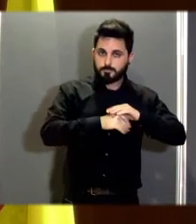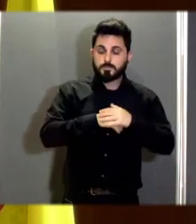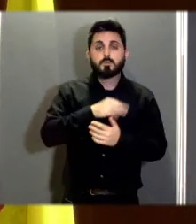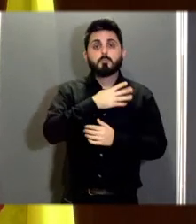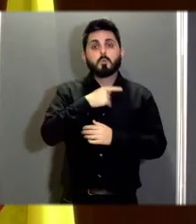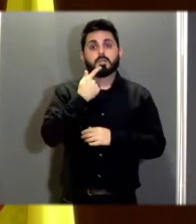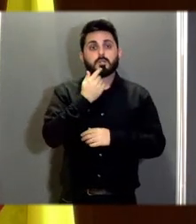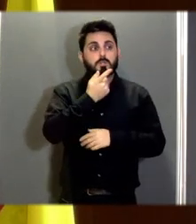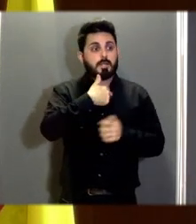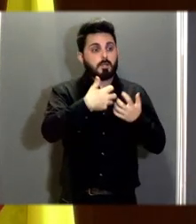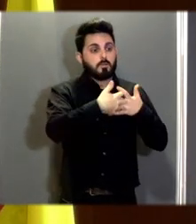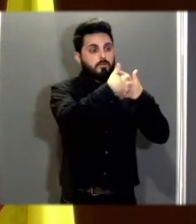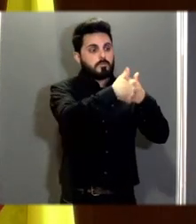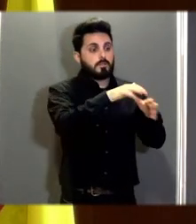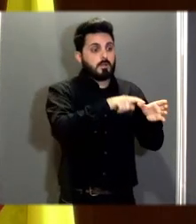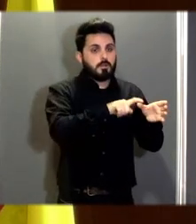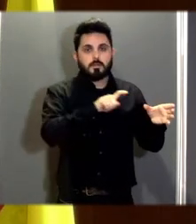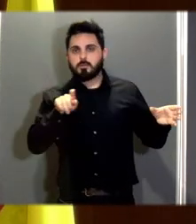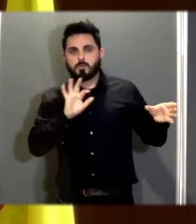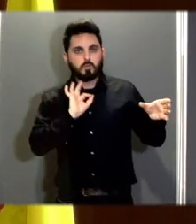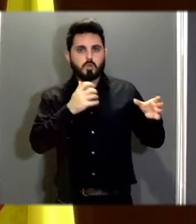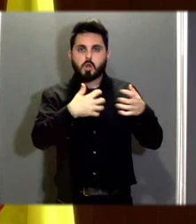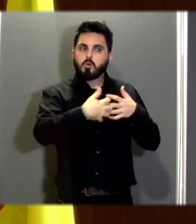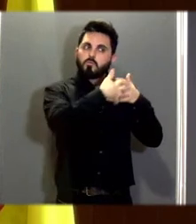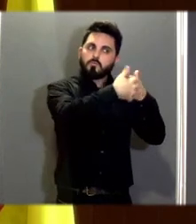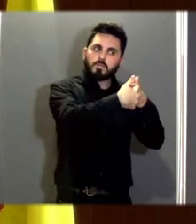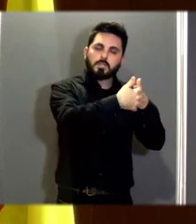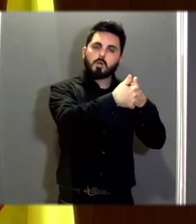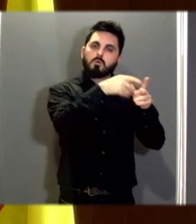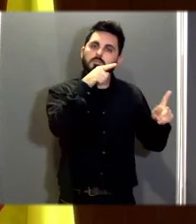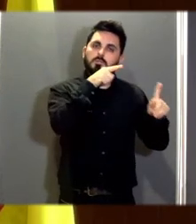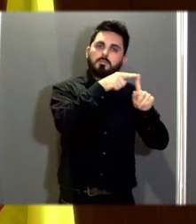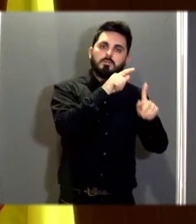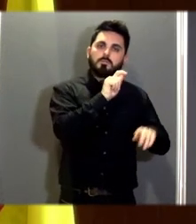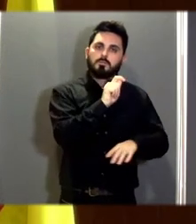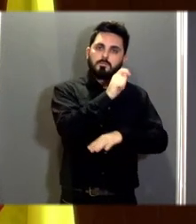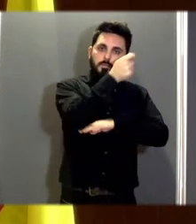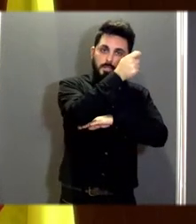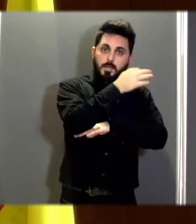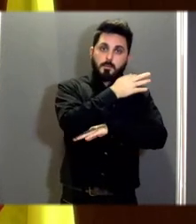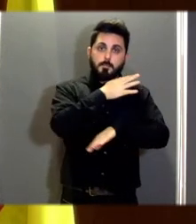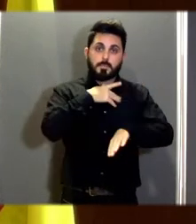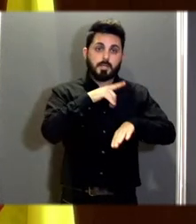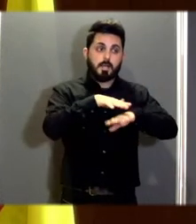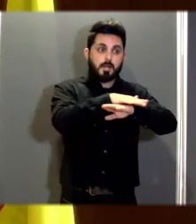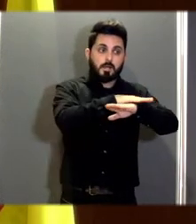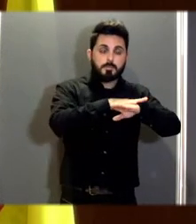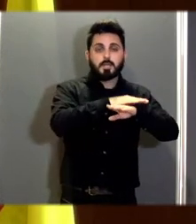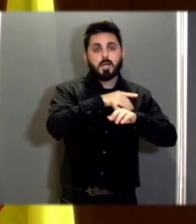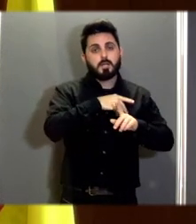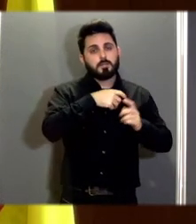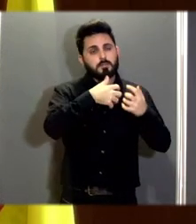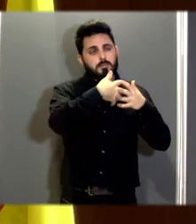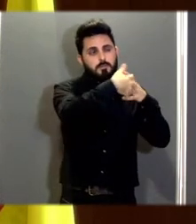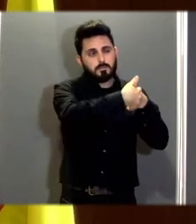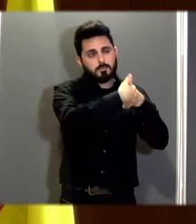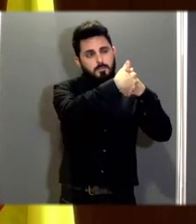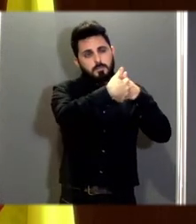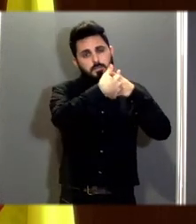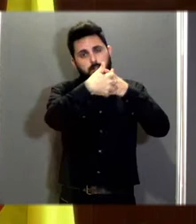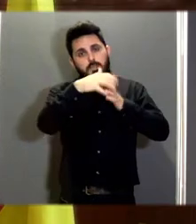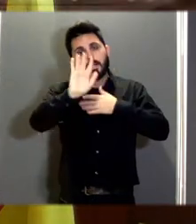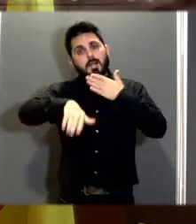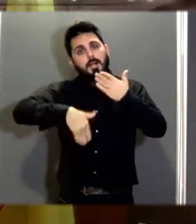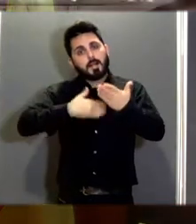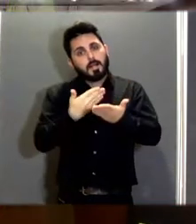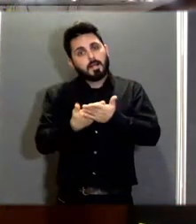guanyar-lo, i calen articular estratègies de desobediència per a disputar el poder a l'Estat en tots els àmbits i per afirmar-hi la sobirania